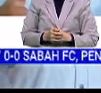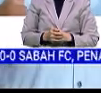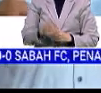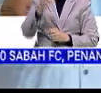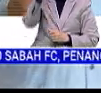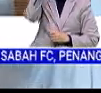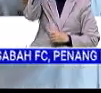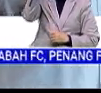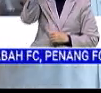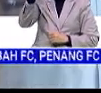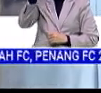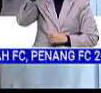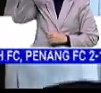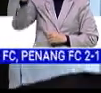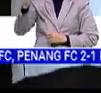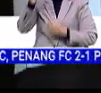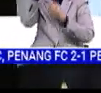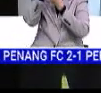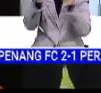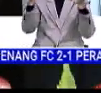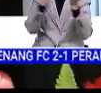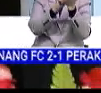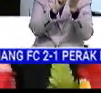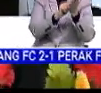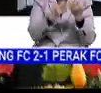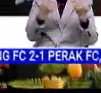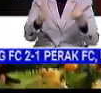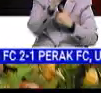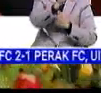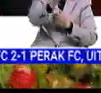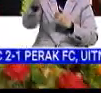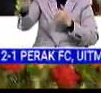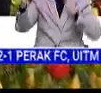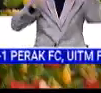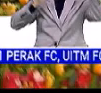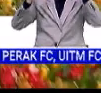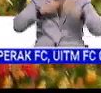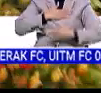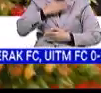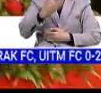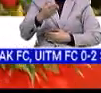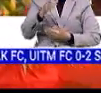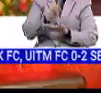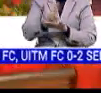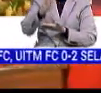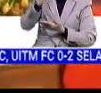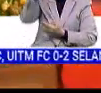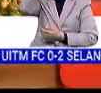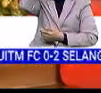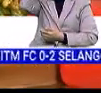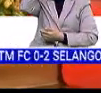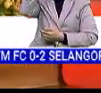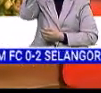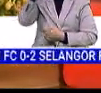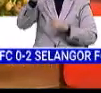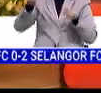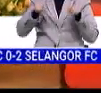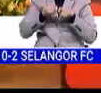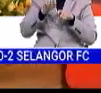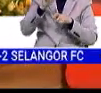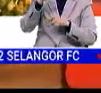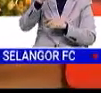Datuk Seri Mustafa bercakap kepada media selepas program Jelajah Malaysia Prihatin di Universiti Malaysia Kelantan Kampus Kota Pengkalan